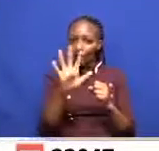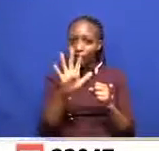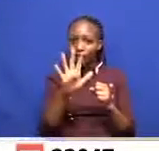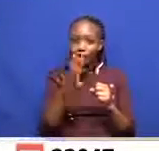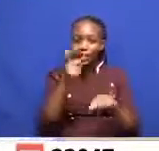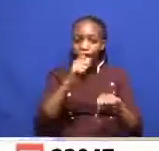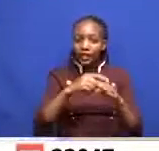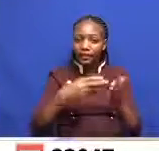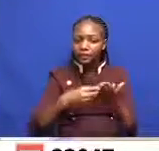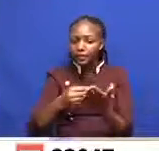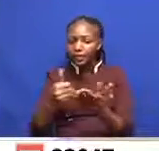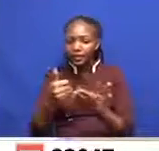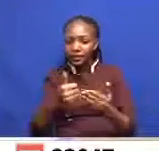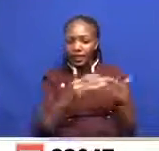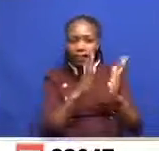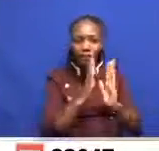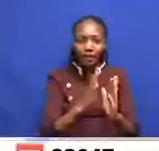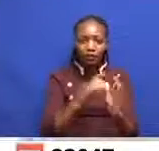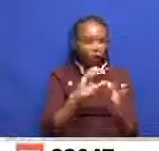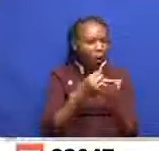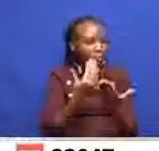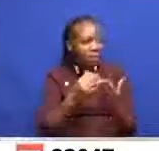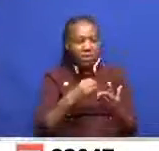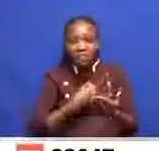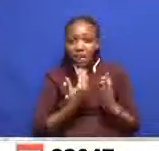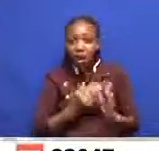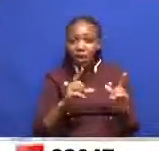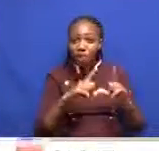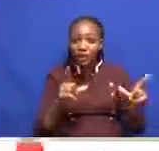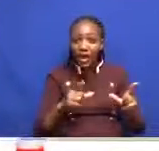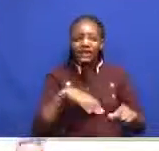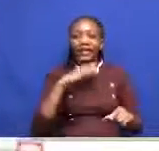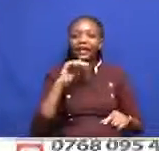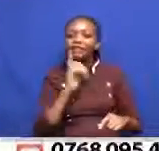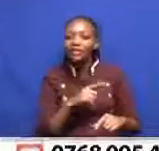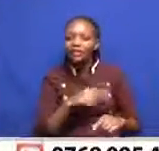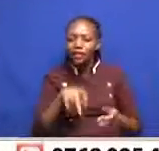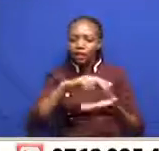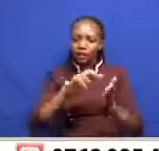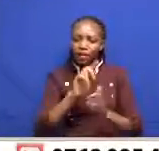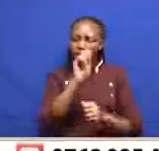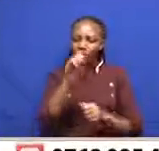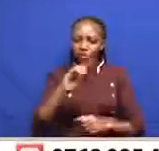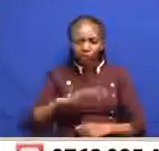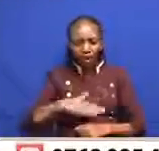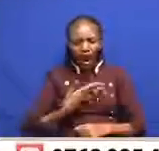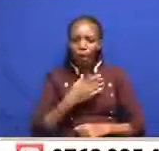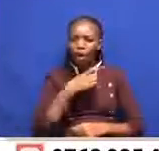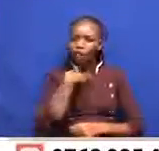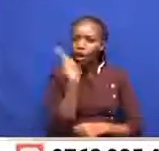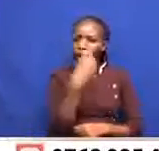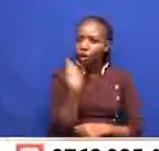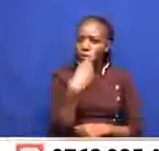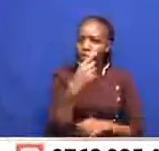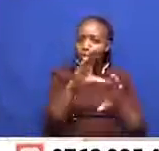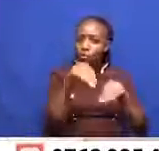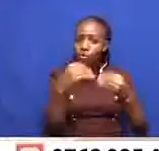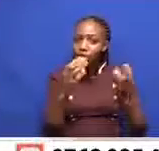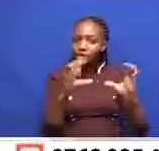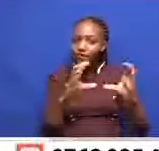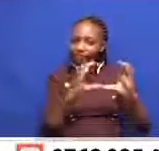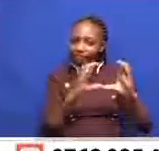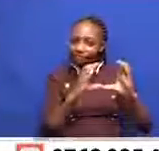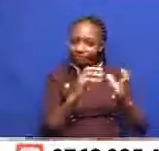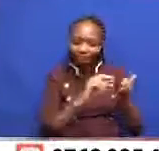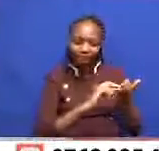seller or the owner of that land had died. So our question is, ni nani alimwekea signature for